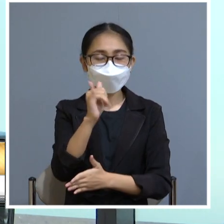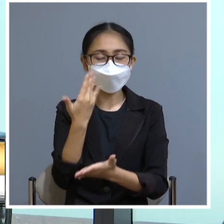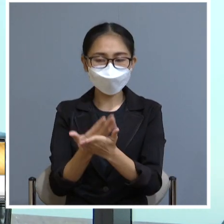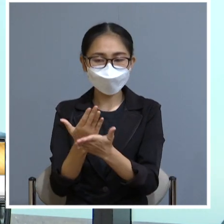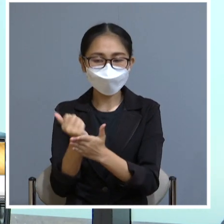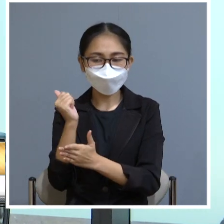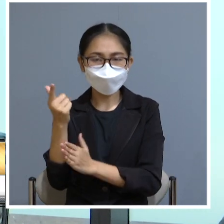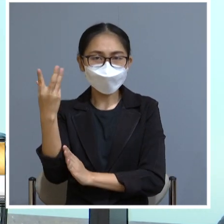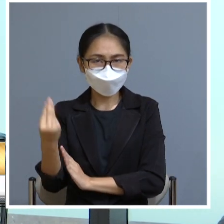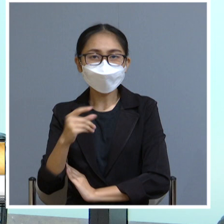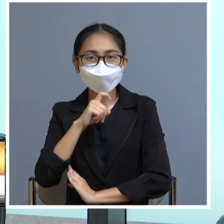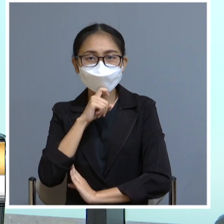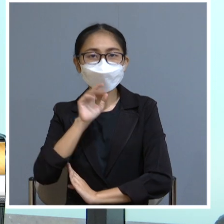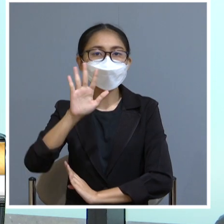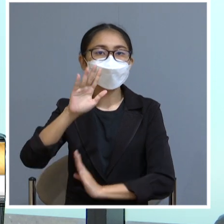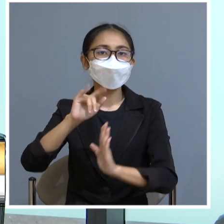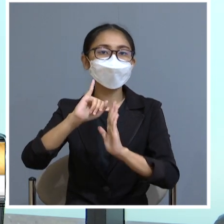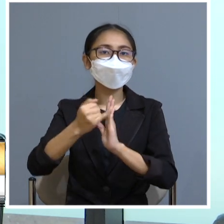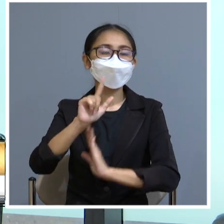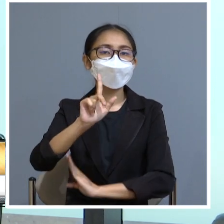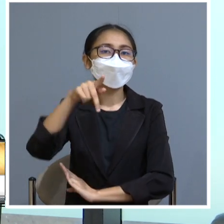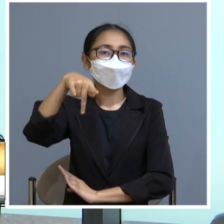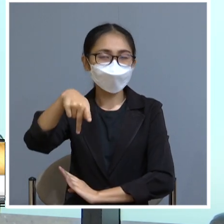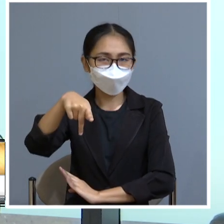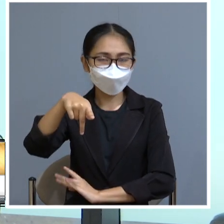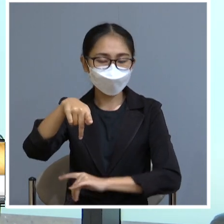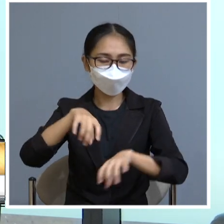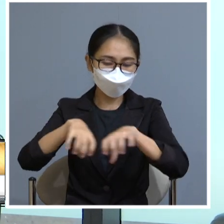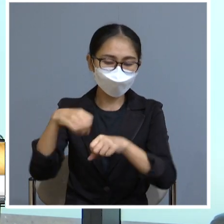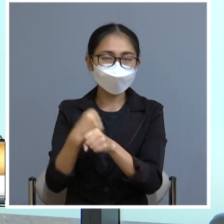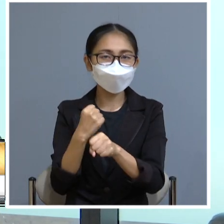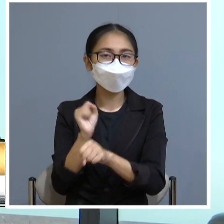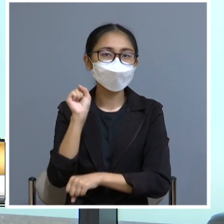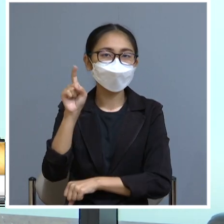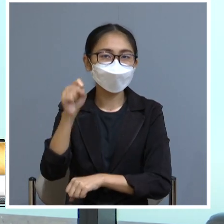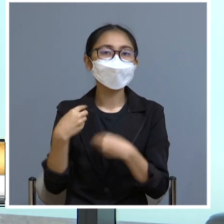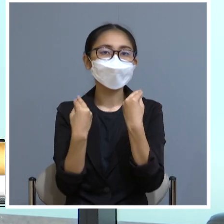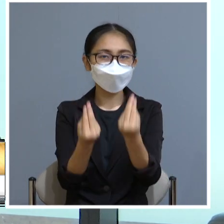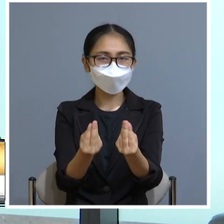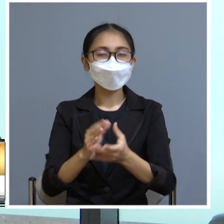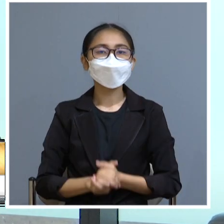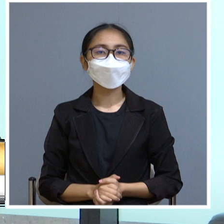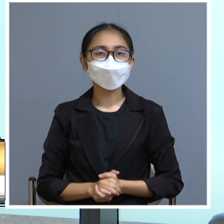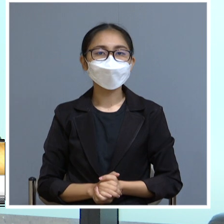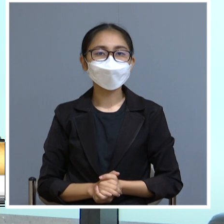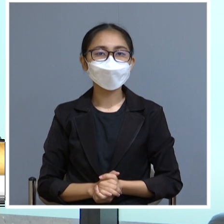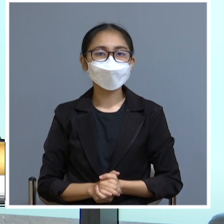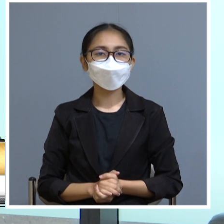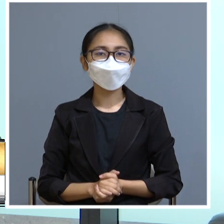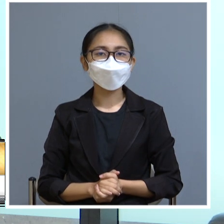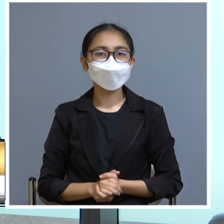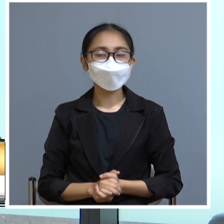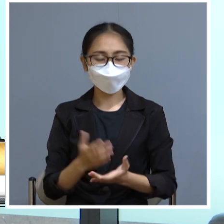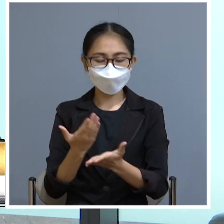ใของทาง purchased all ofที่ครมสัพิษการน้ําจะเร่งประสารให้นะครัทนนี้VESึต้นในขณะที่เรากำลงรอ